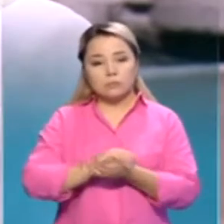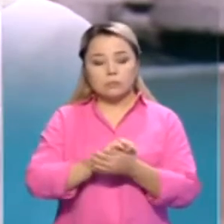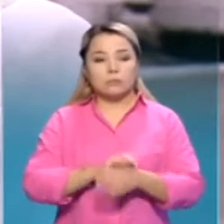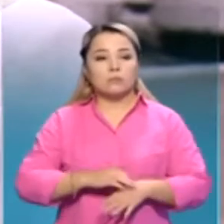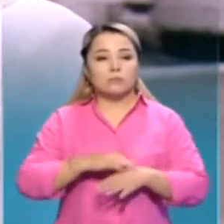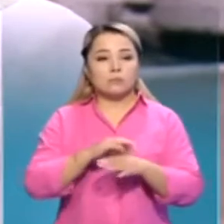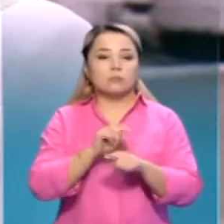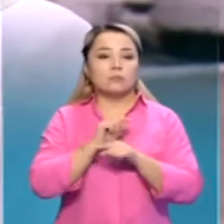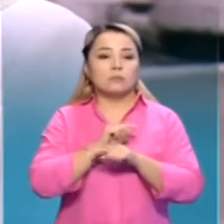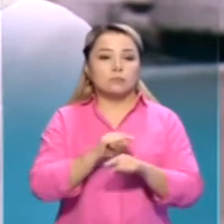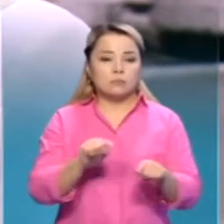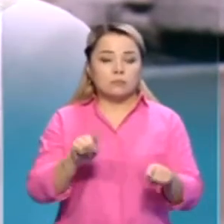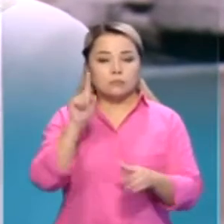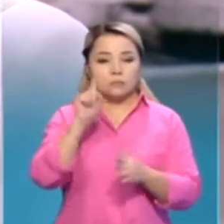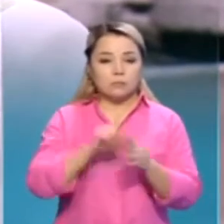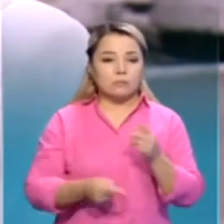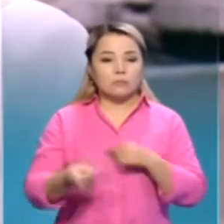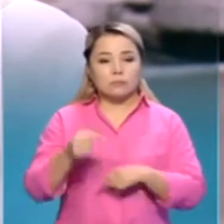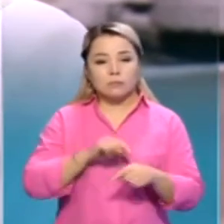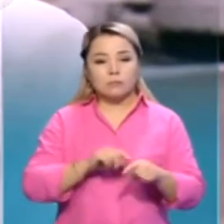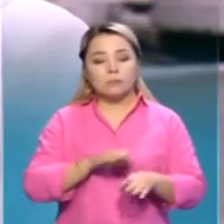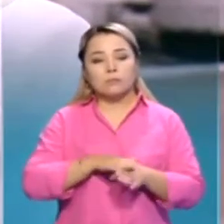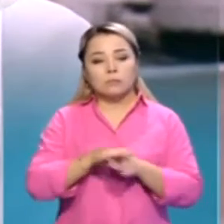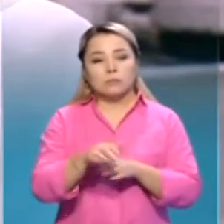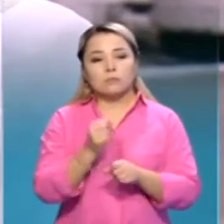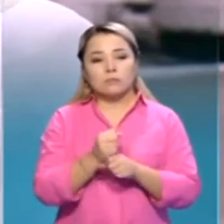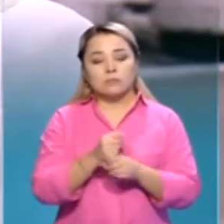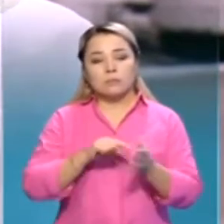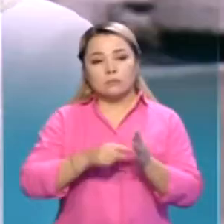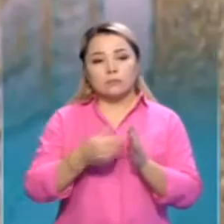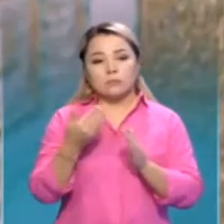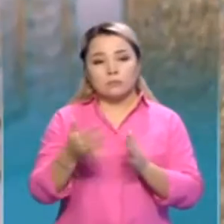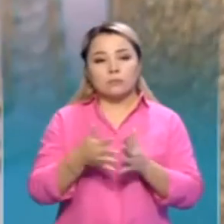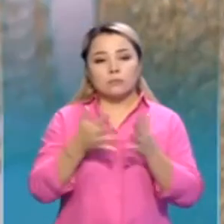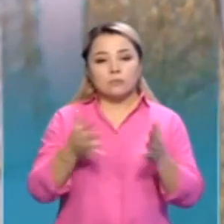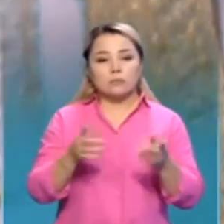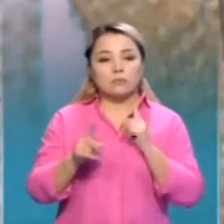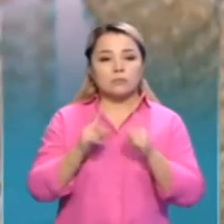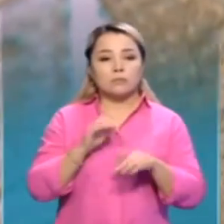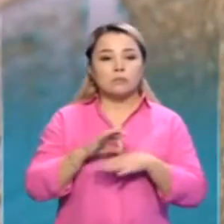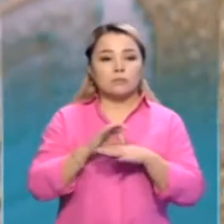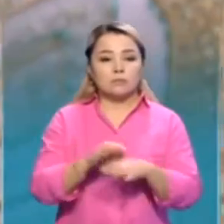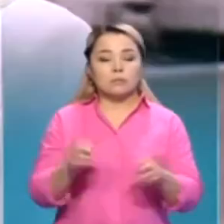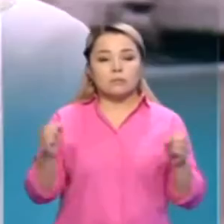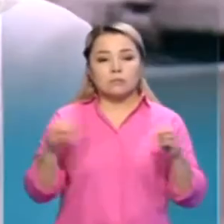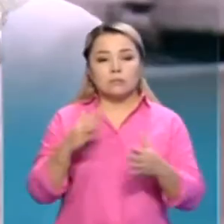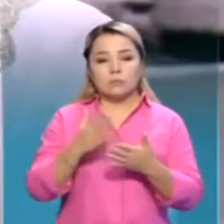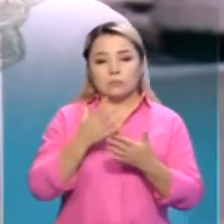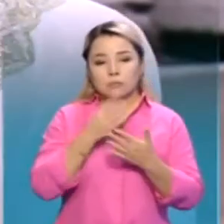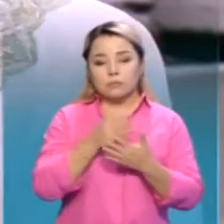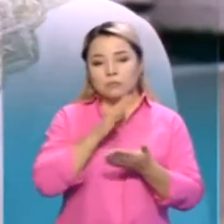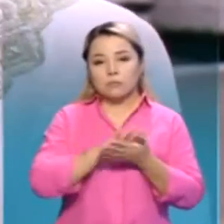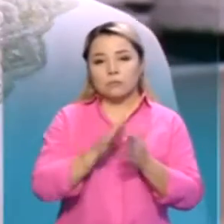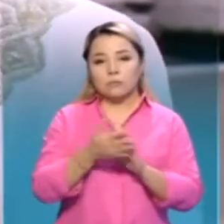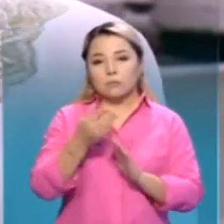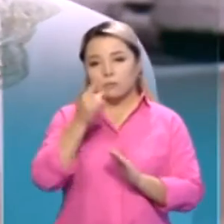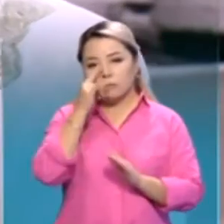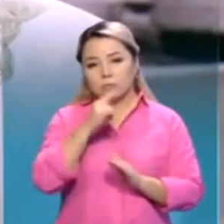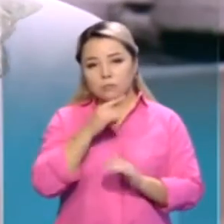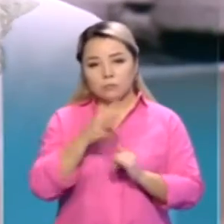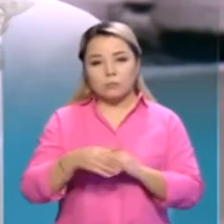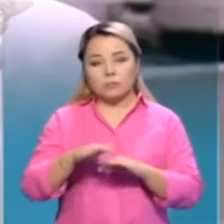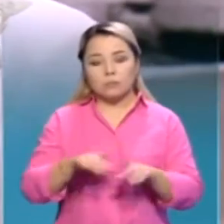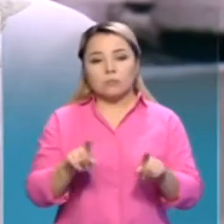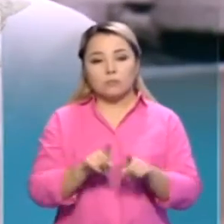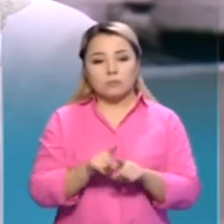насихаттау, дінаралық келісімді насихаттау мақсатында осындай үлкен жиын өтіп келе жатыр. Өз кезегінде Қазақстан сол алаң